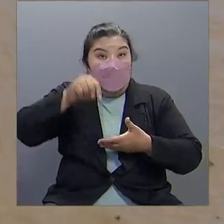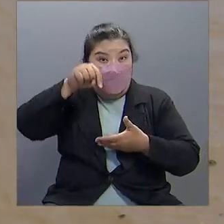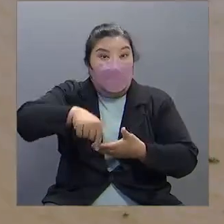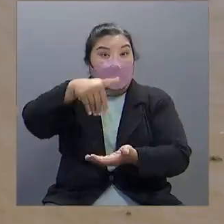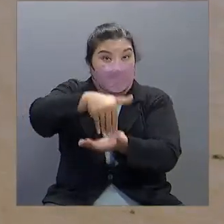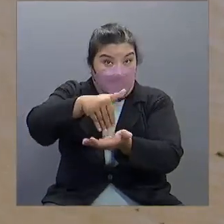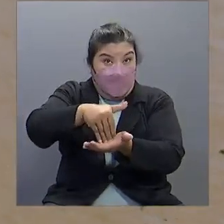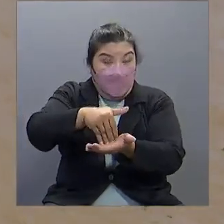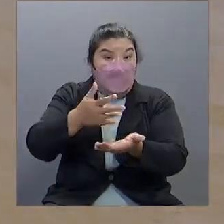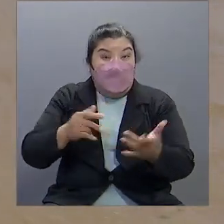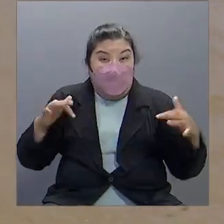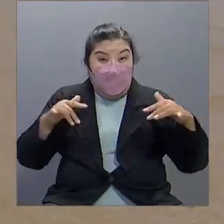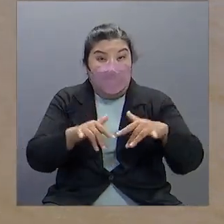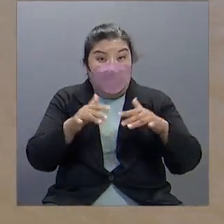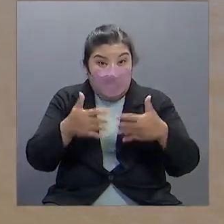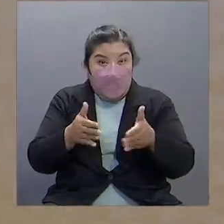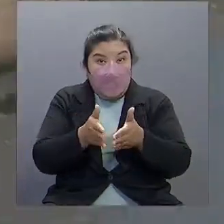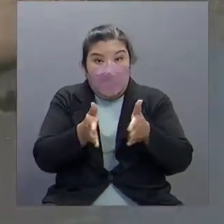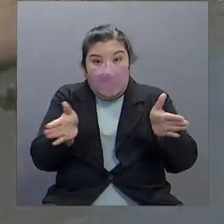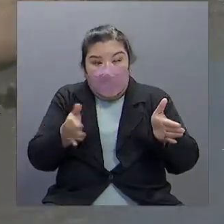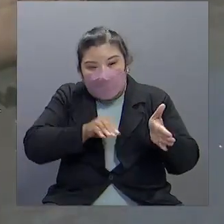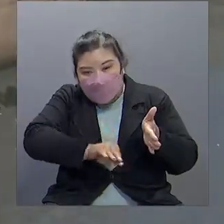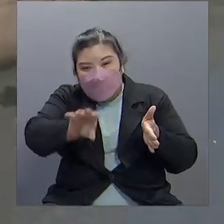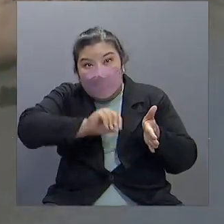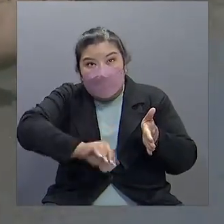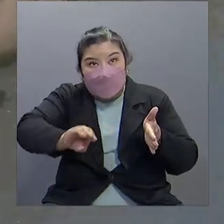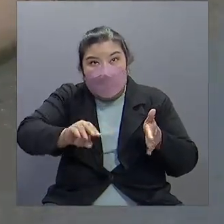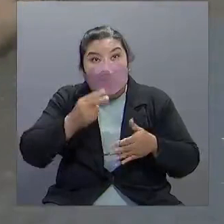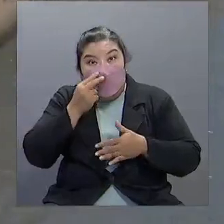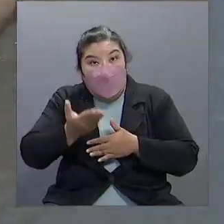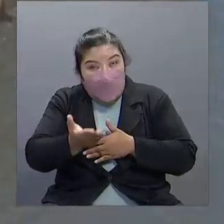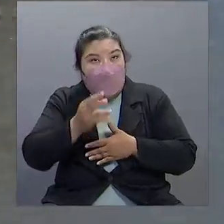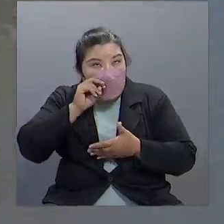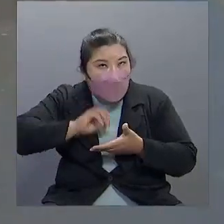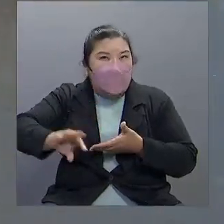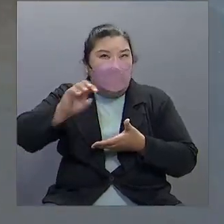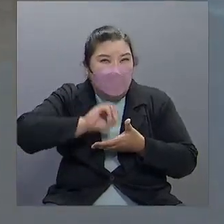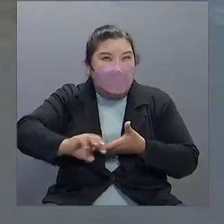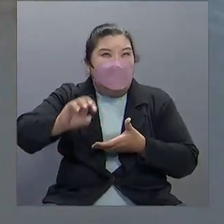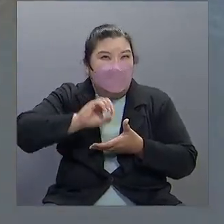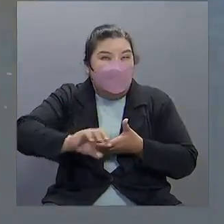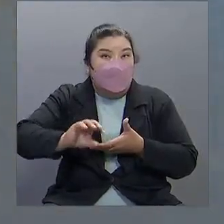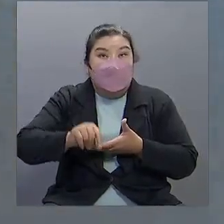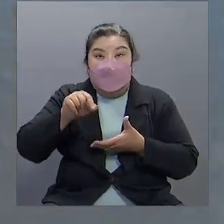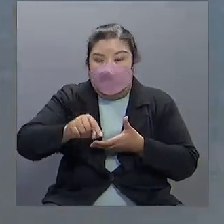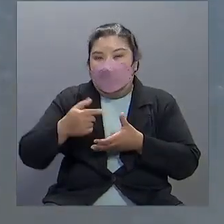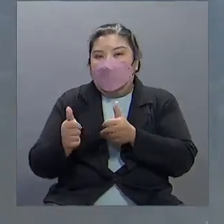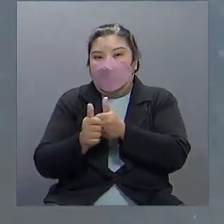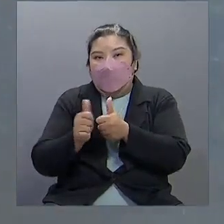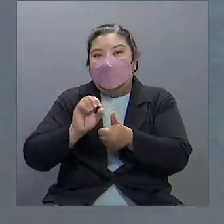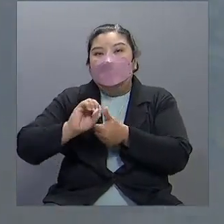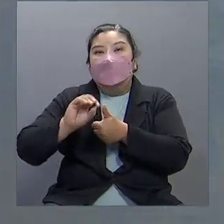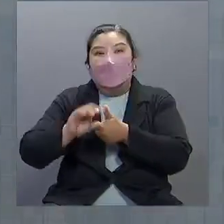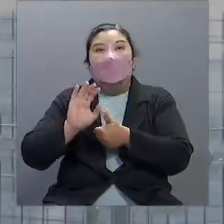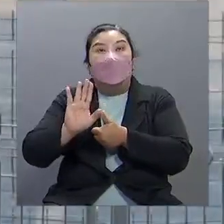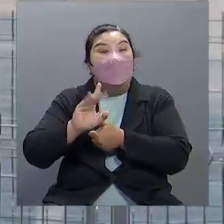ายออกไปสู่แม่น้ำเจ้าพระยาค่ะซึ่งก็จะยังเห็นนะคะว่ามีการระบายน้ำออกมาอย่างต่อเนื่องซึ่งทางที่ปรึกษาผู้ว่ากทม.ก็ยืนยันนะคะว่าขณะ